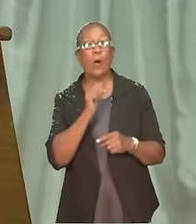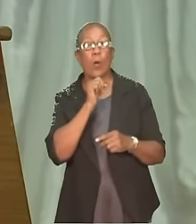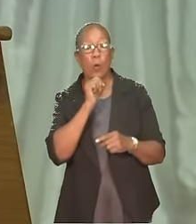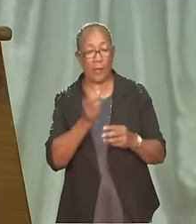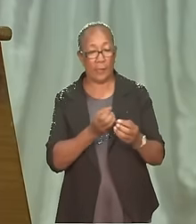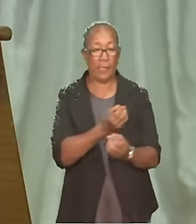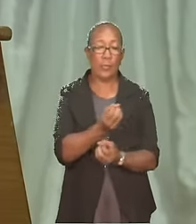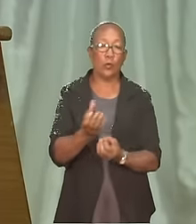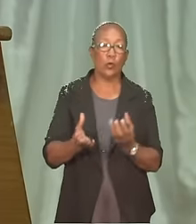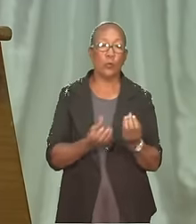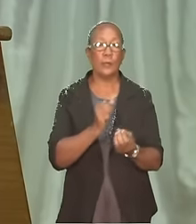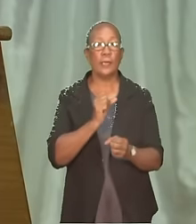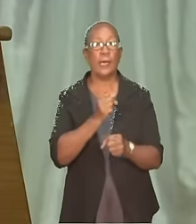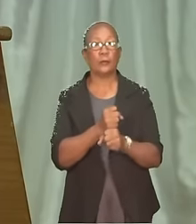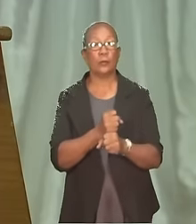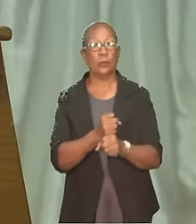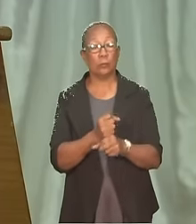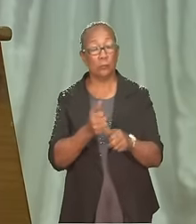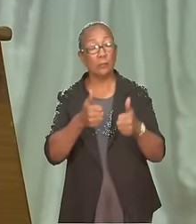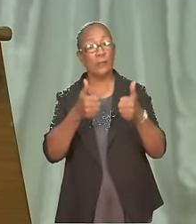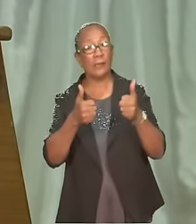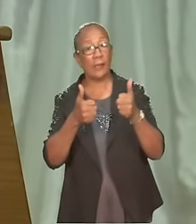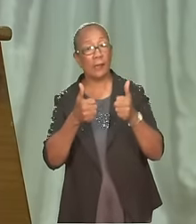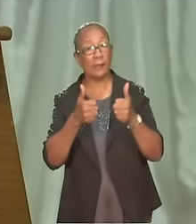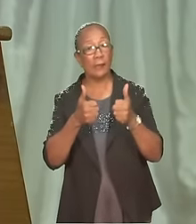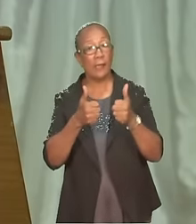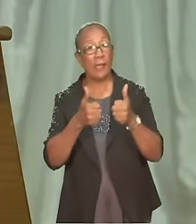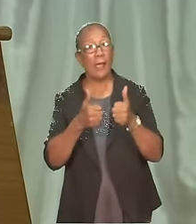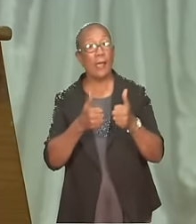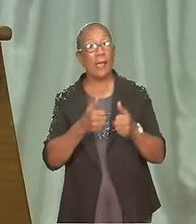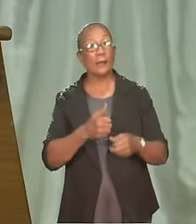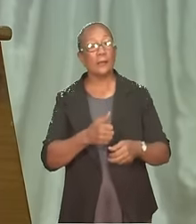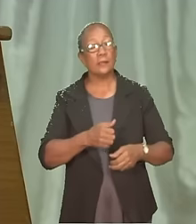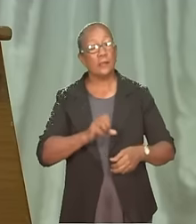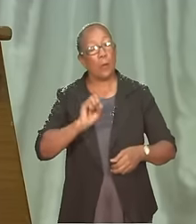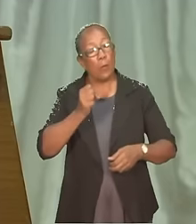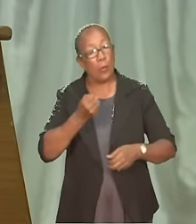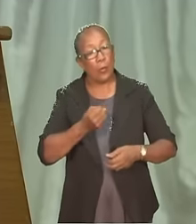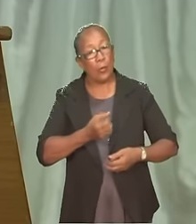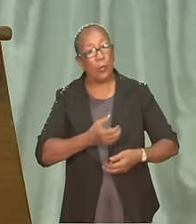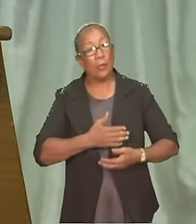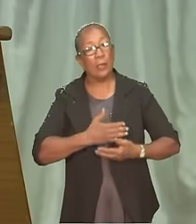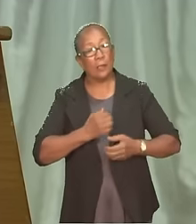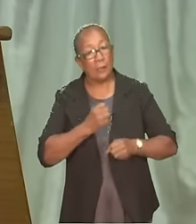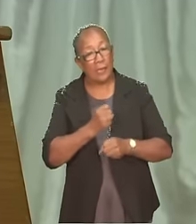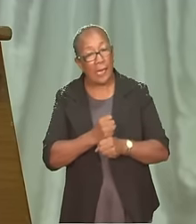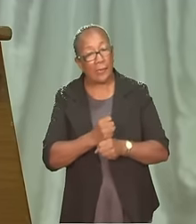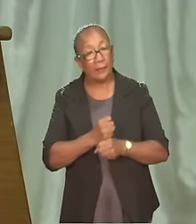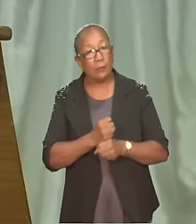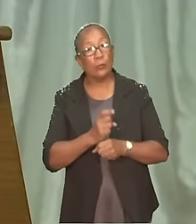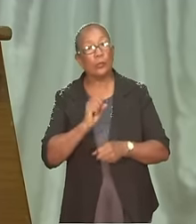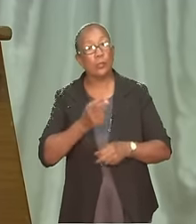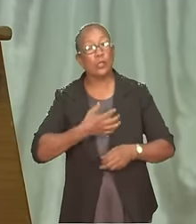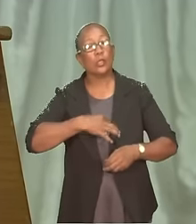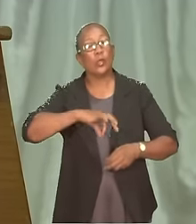economie kan dragen. Maar terecht, ze hebben zware offers gebracht. Ze moeten terugkrijgen.